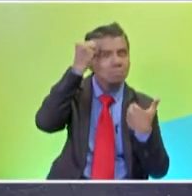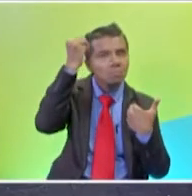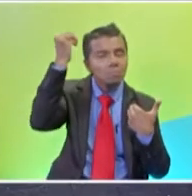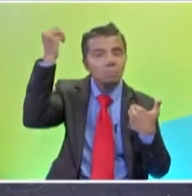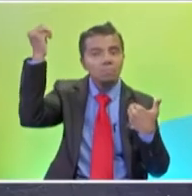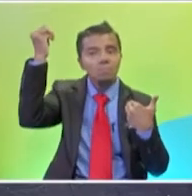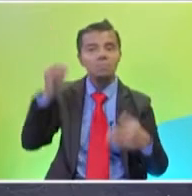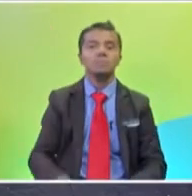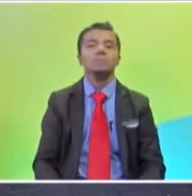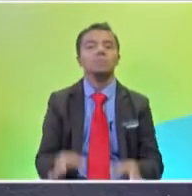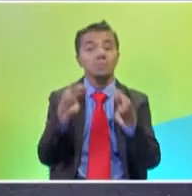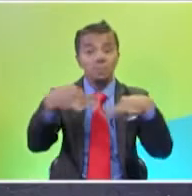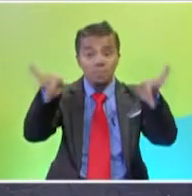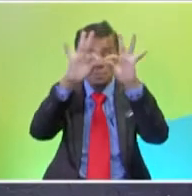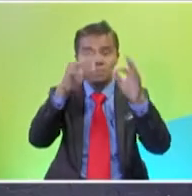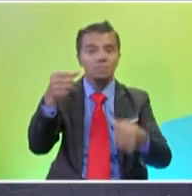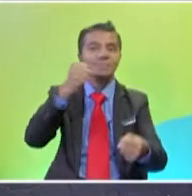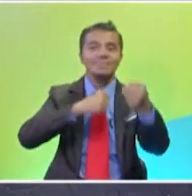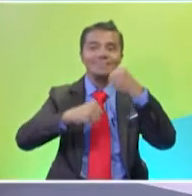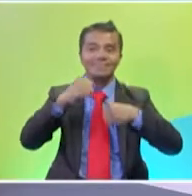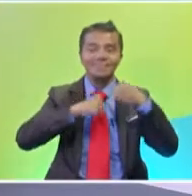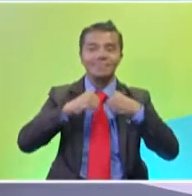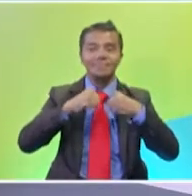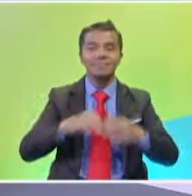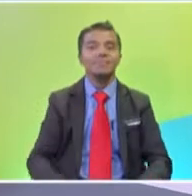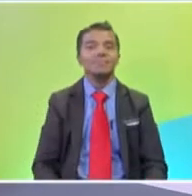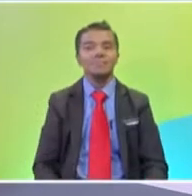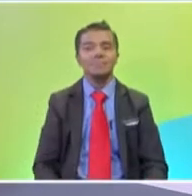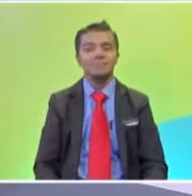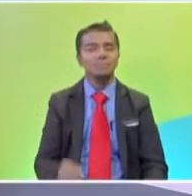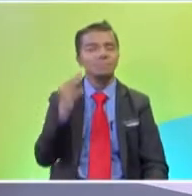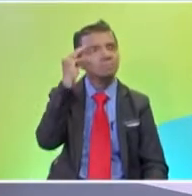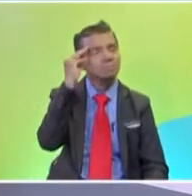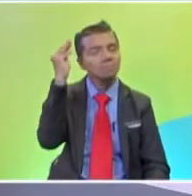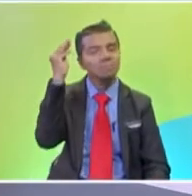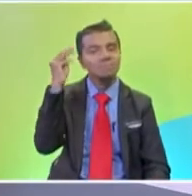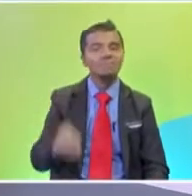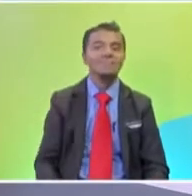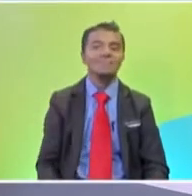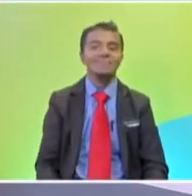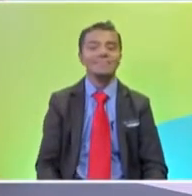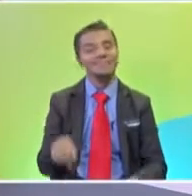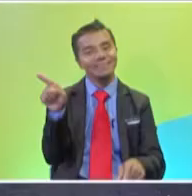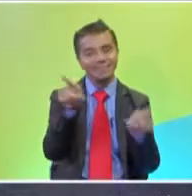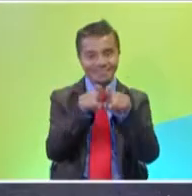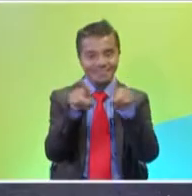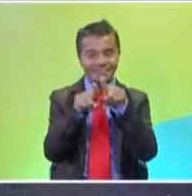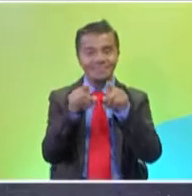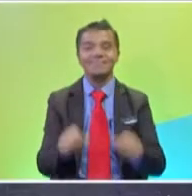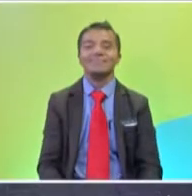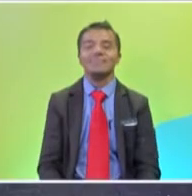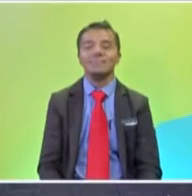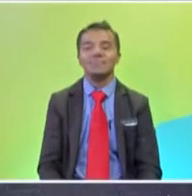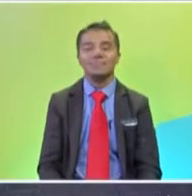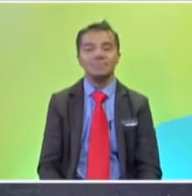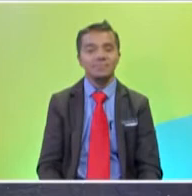dengan fiction science kan? Betul lah cikgu. Jadi kita tengok anak-anak pun mungkin ada mimpi yang sama. Okey, baiklah. Jadi